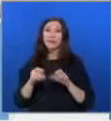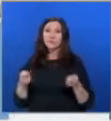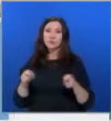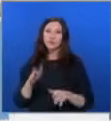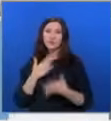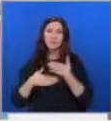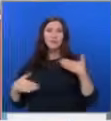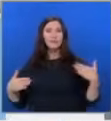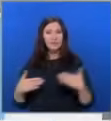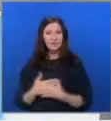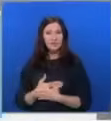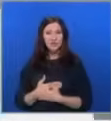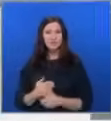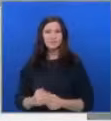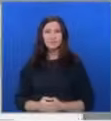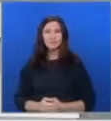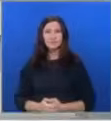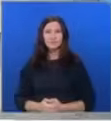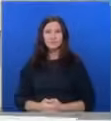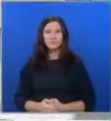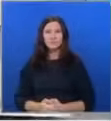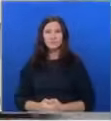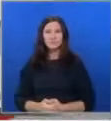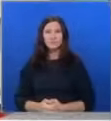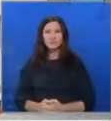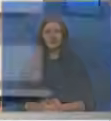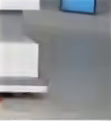Емисията ни завърши. Приятна вечер. Довиждане.